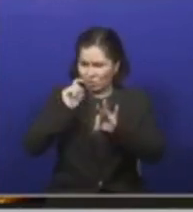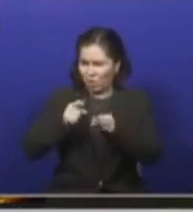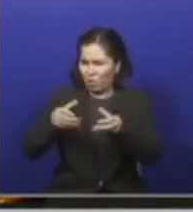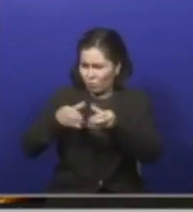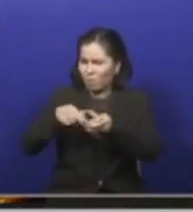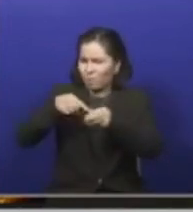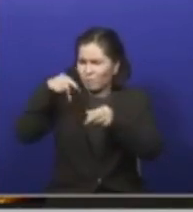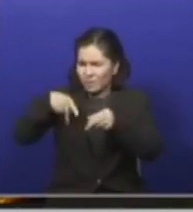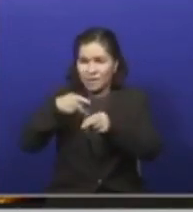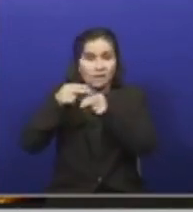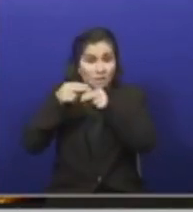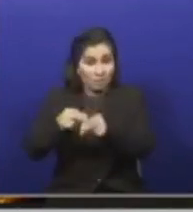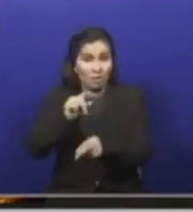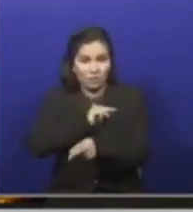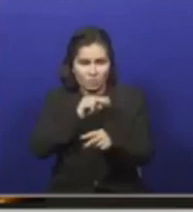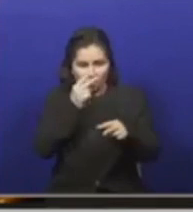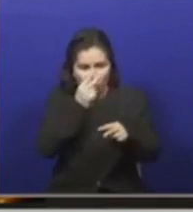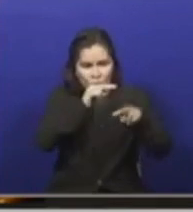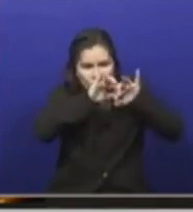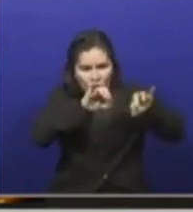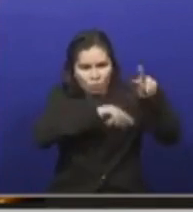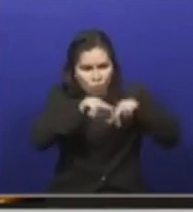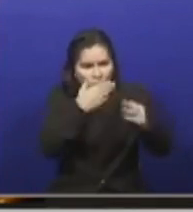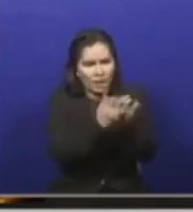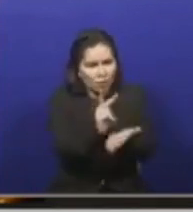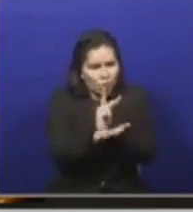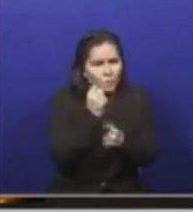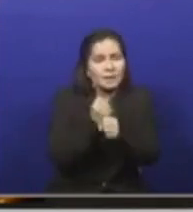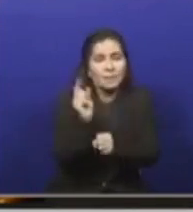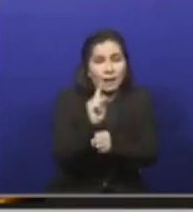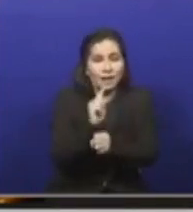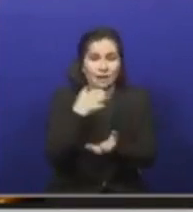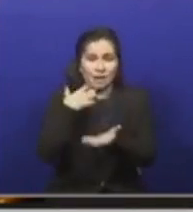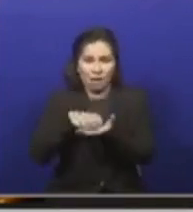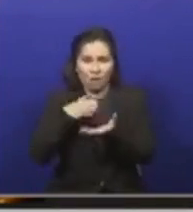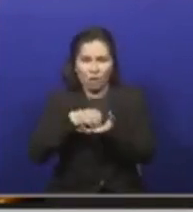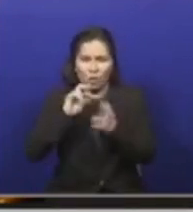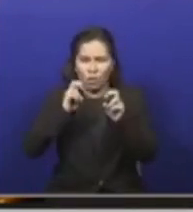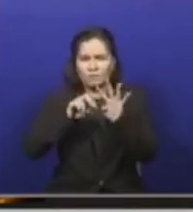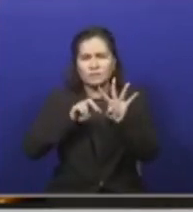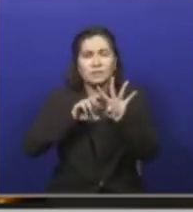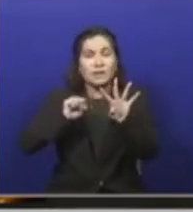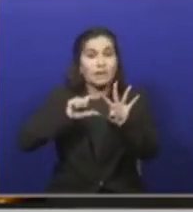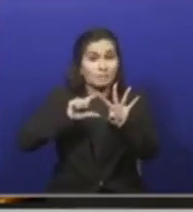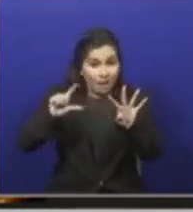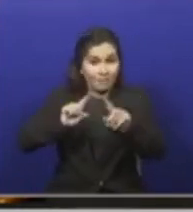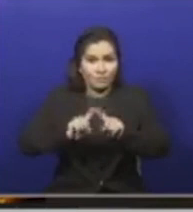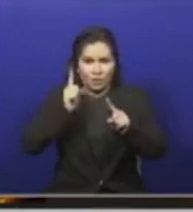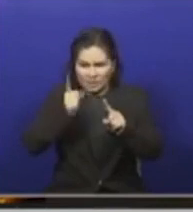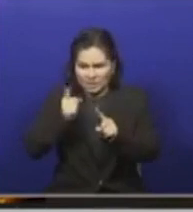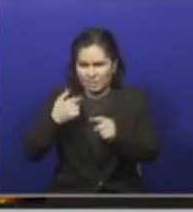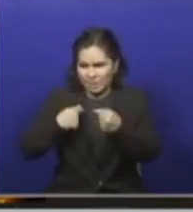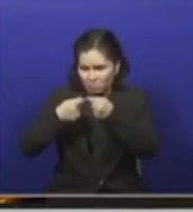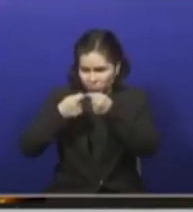พาะกิจขึ้นมาเพื่อที่จะตรวจสอบเงินกู้ตรงนี้นี่ผมแค่พูดแค่400,000 ล้านนะครับในความเป็นจริงแล้วเรามีมากกว่